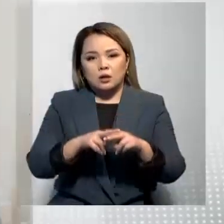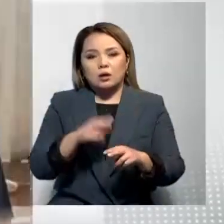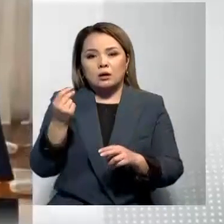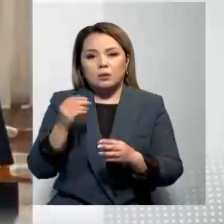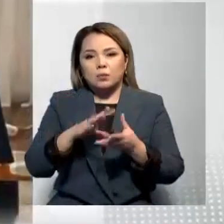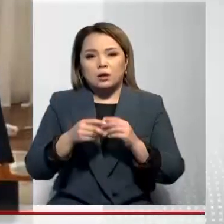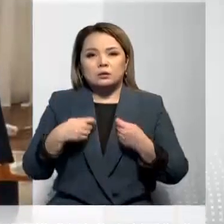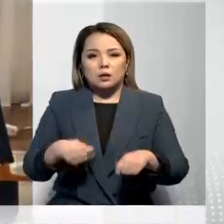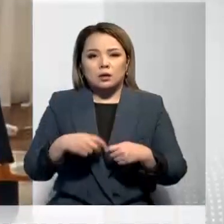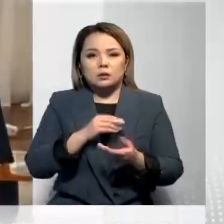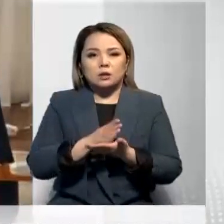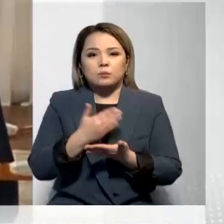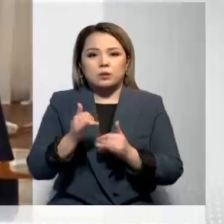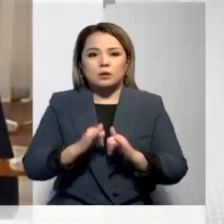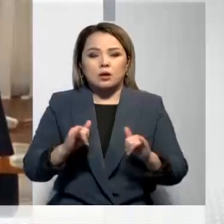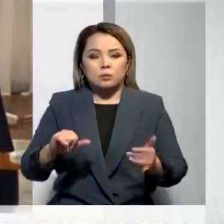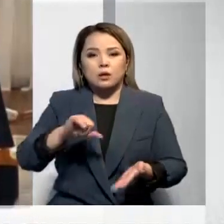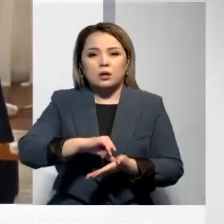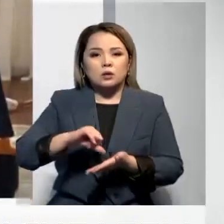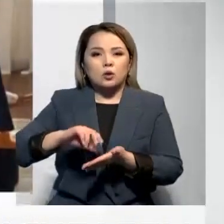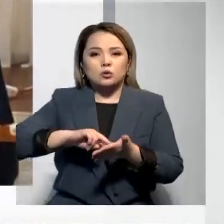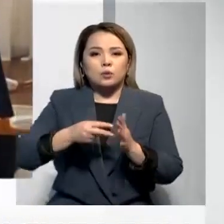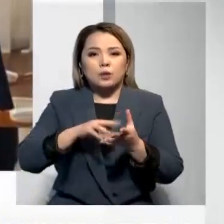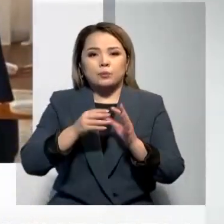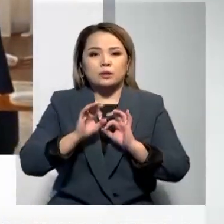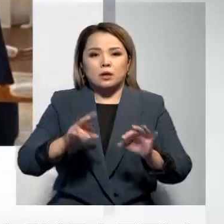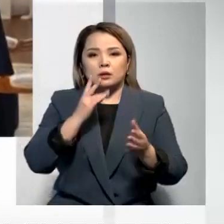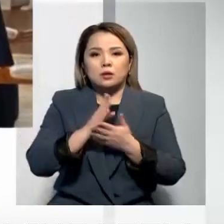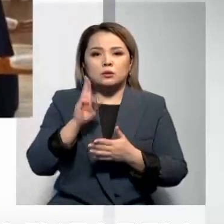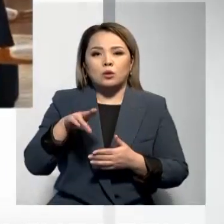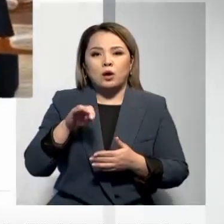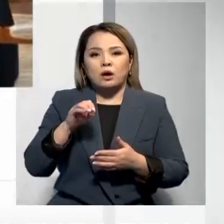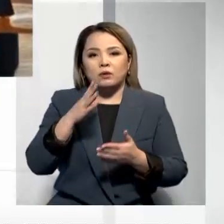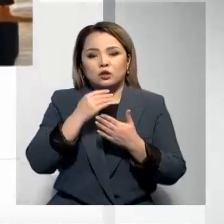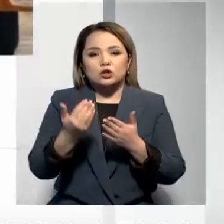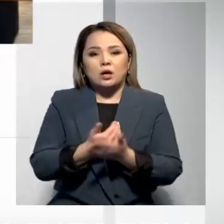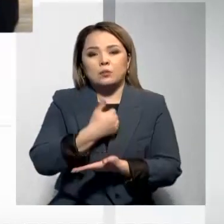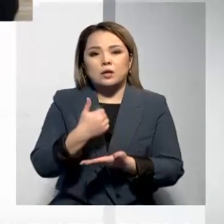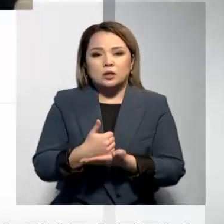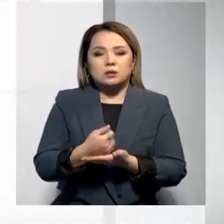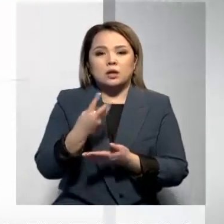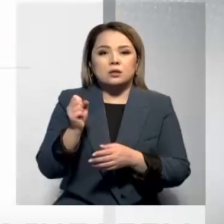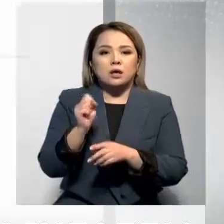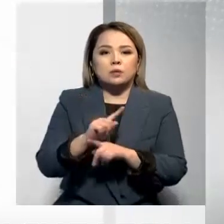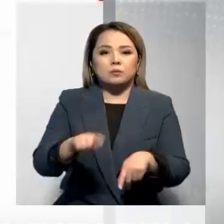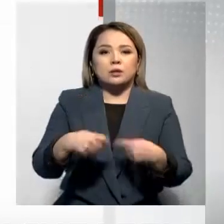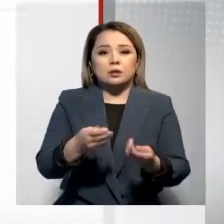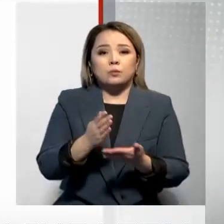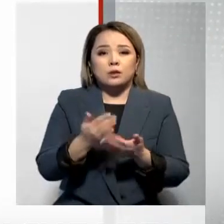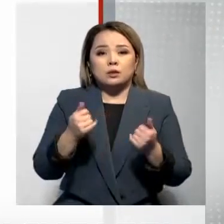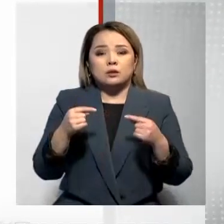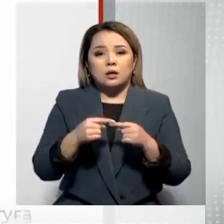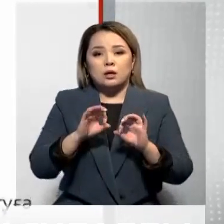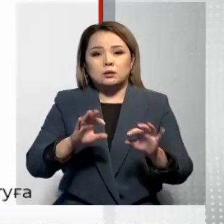капитал нарықтары мен қызметтерін дамытуға қатысты жоспары баяндалды. Сондай-ақ Қасым Жомарт Тоқаев жаңа басшыға бір қатар тапсырма берді.